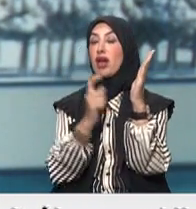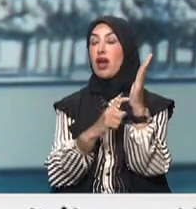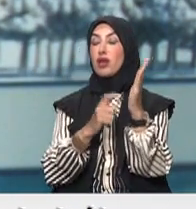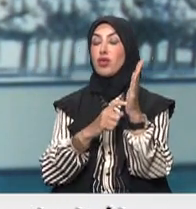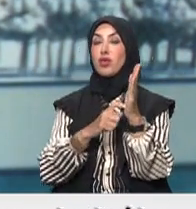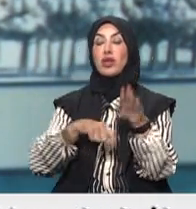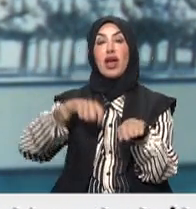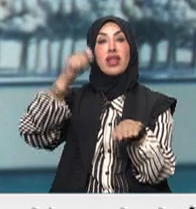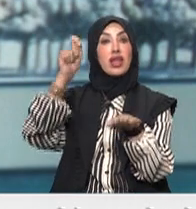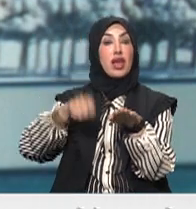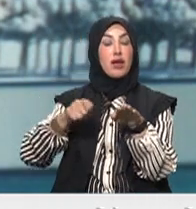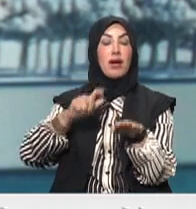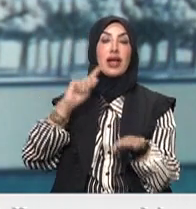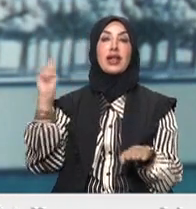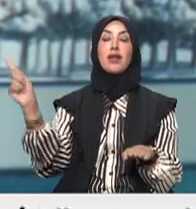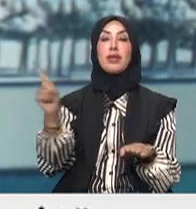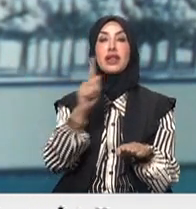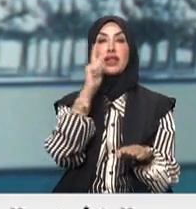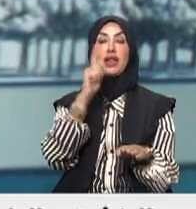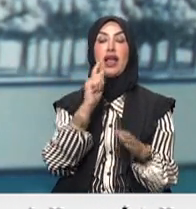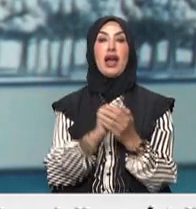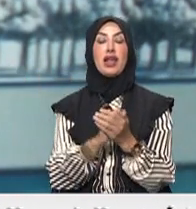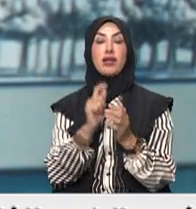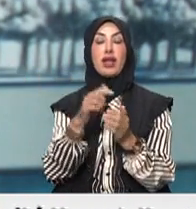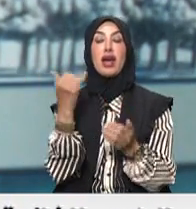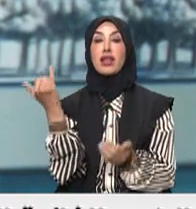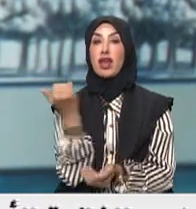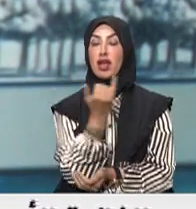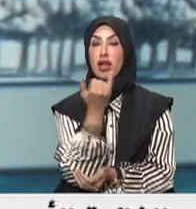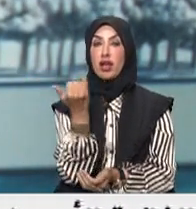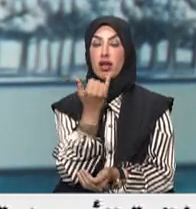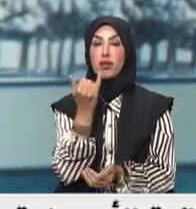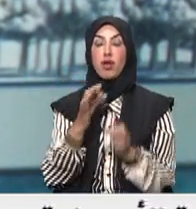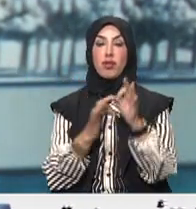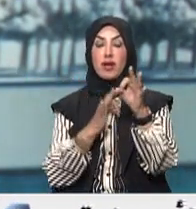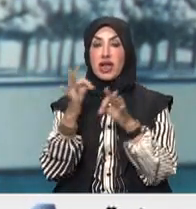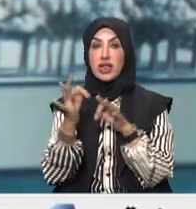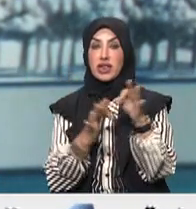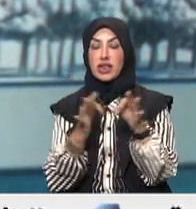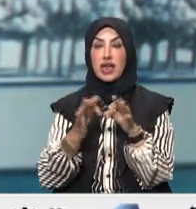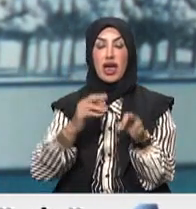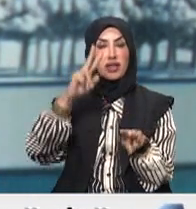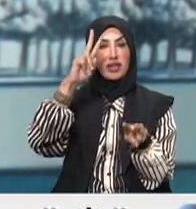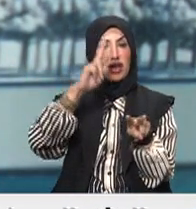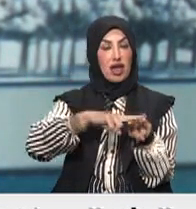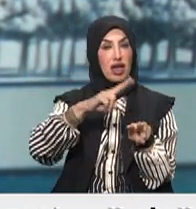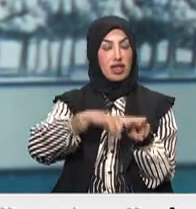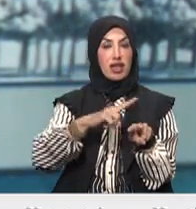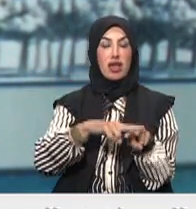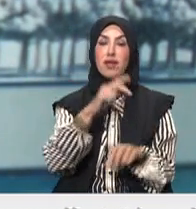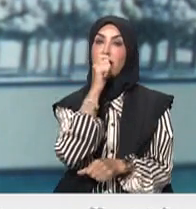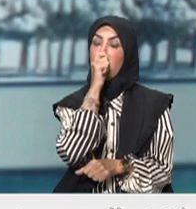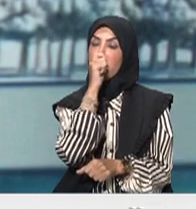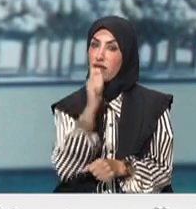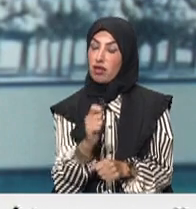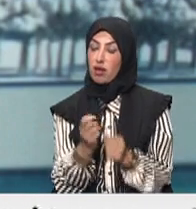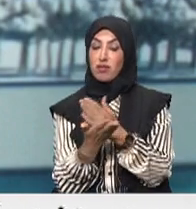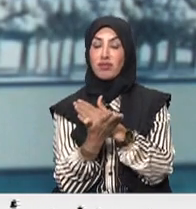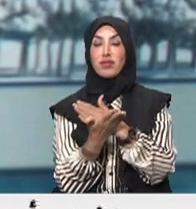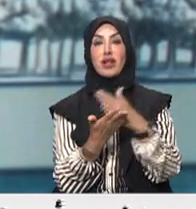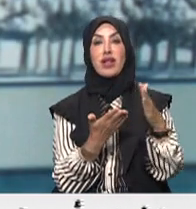العدل الدوليه بشان الاثار القانونيه الناشئه عن سياسات وممارسات قوات الاحتلال الاسرائيليه بالاراضي